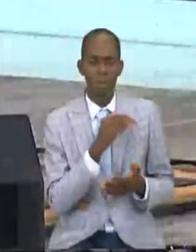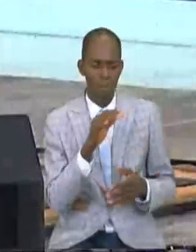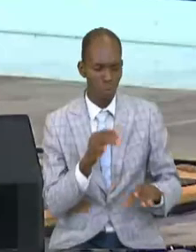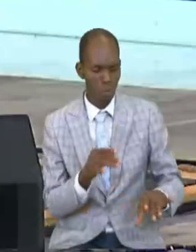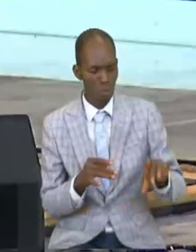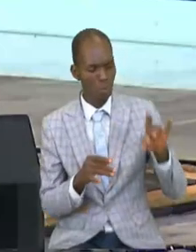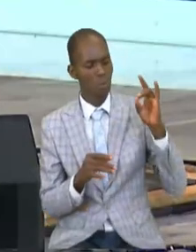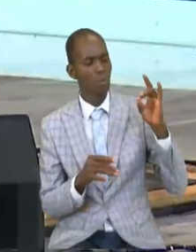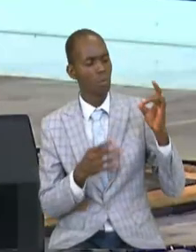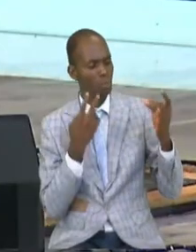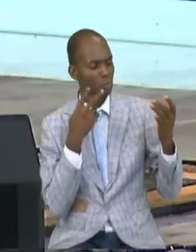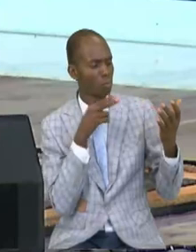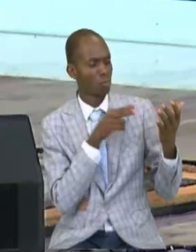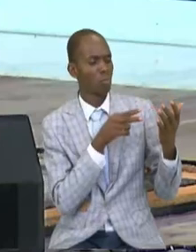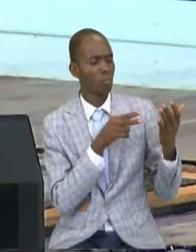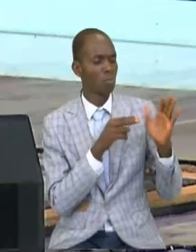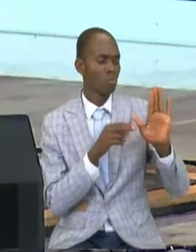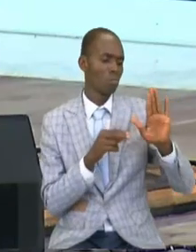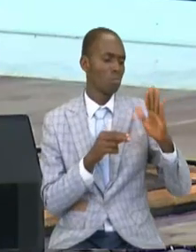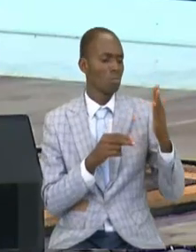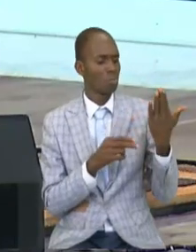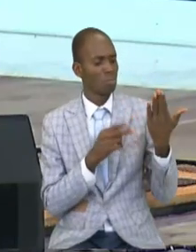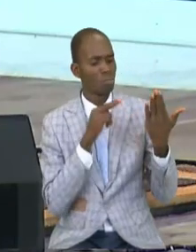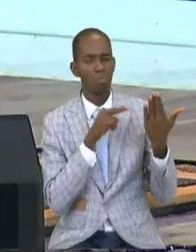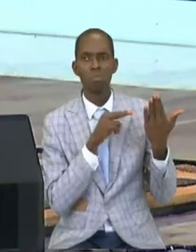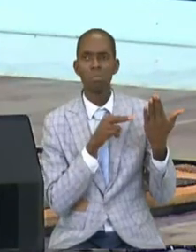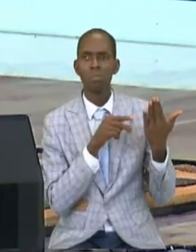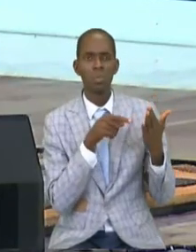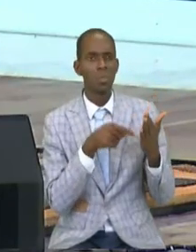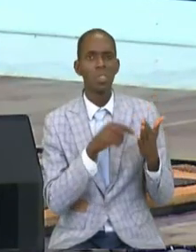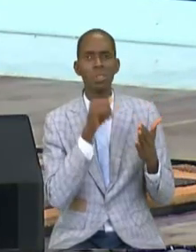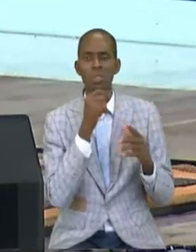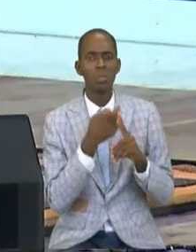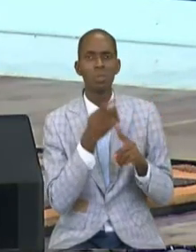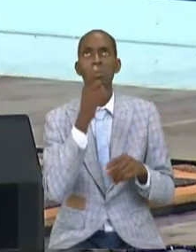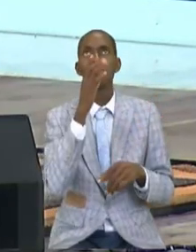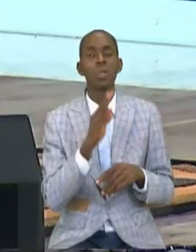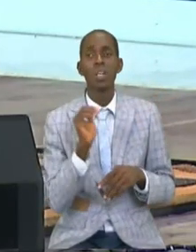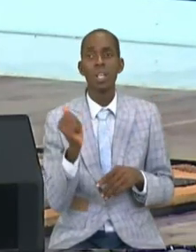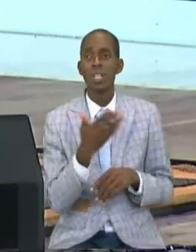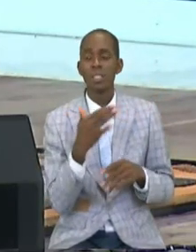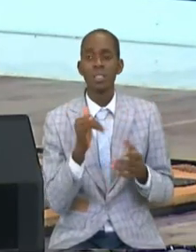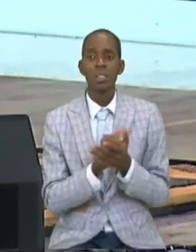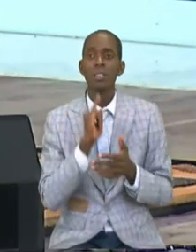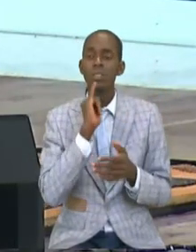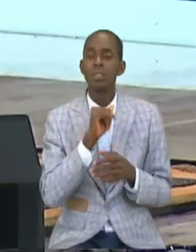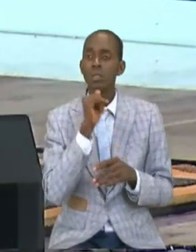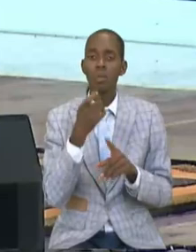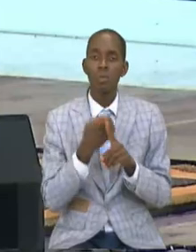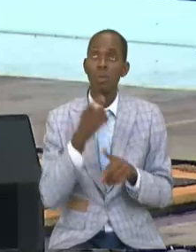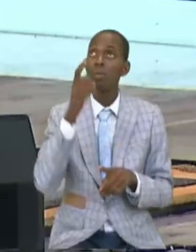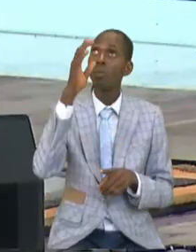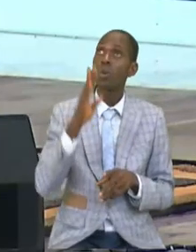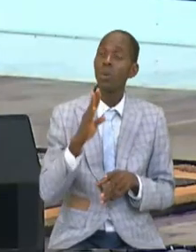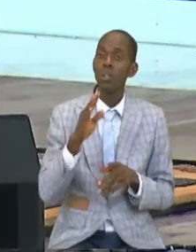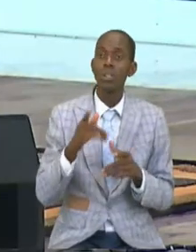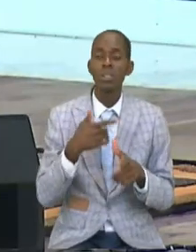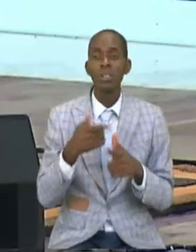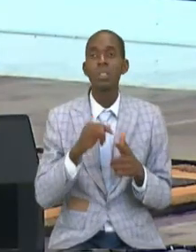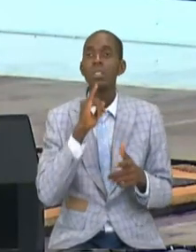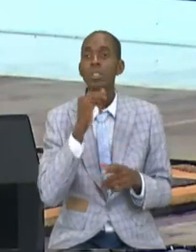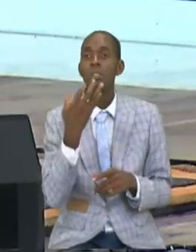Et tu prends la chose, tu vois la chose de devant et de derrière. Tu dis, ceci n'est pas de Dieu. Tout ce qui n'est pas de Dieu est